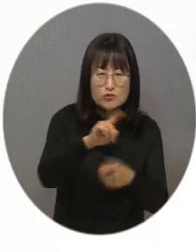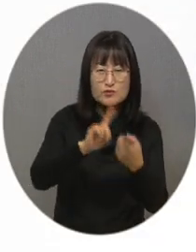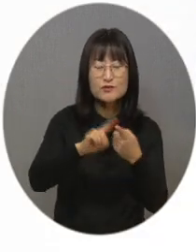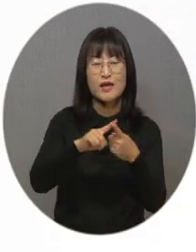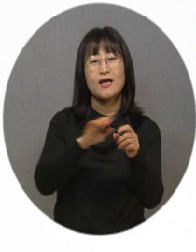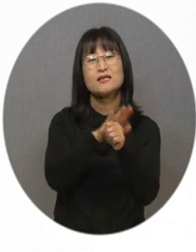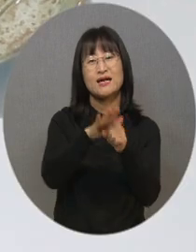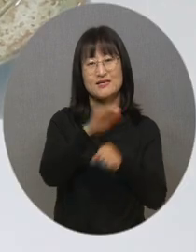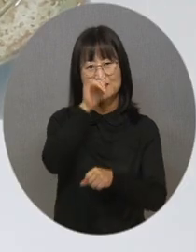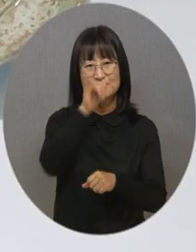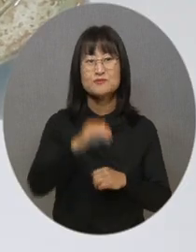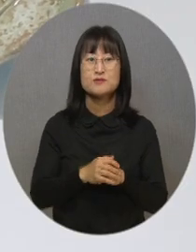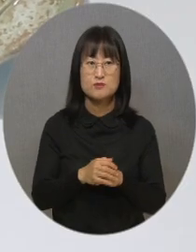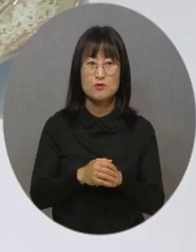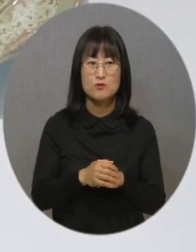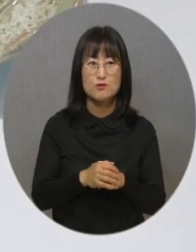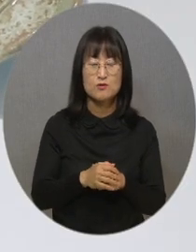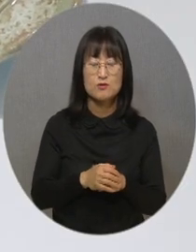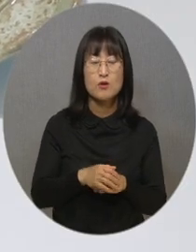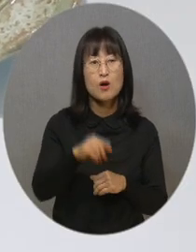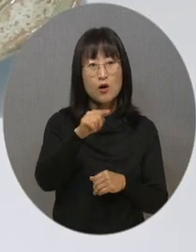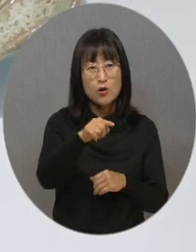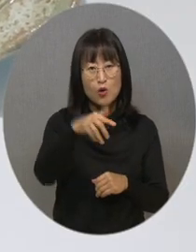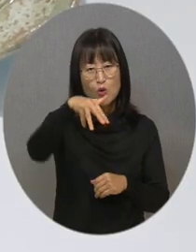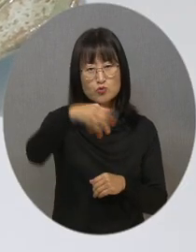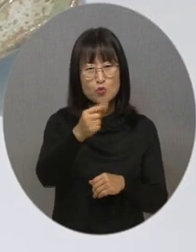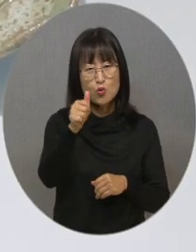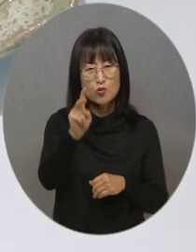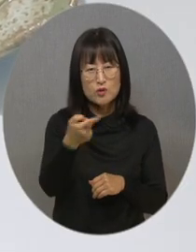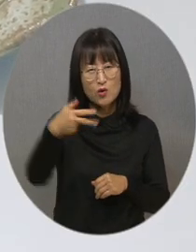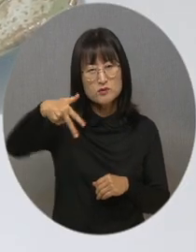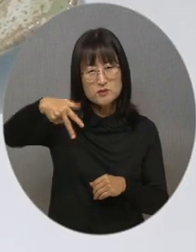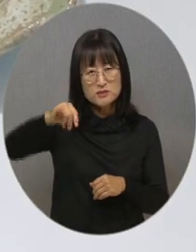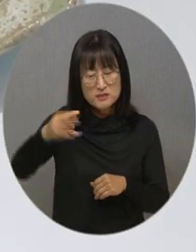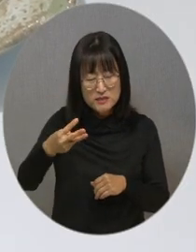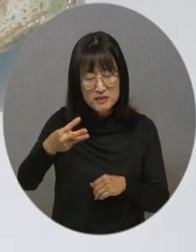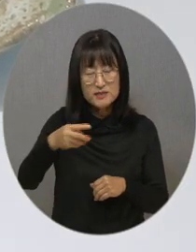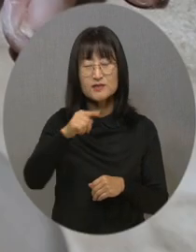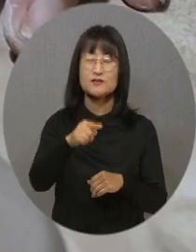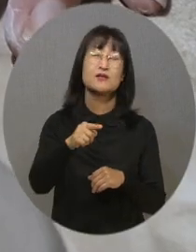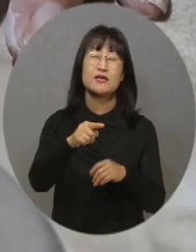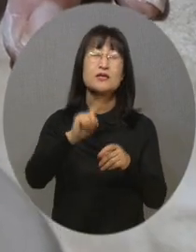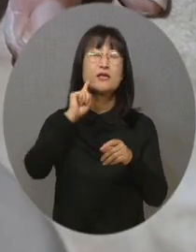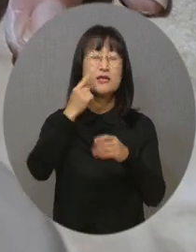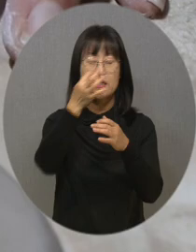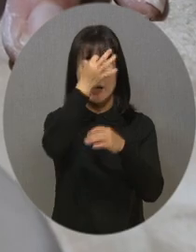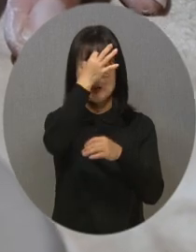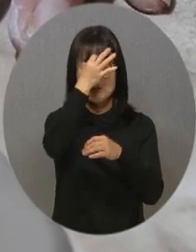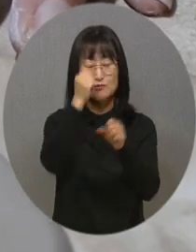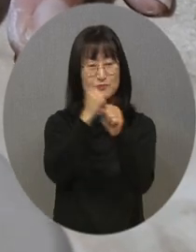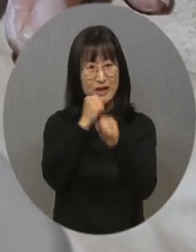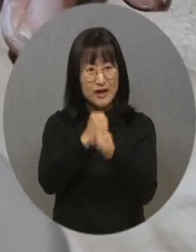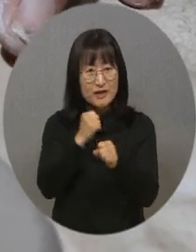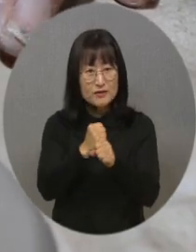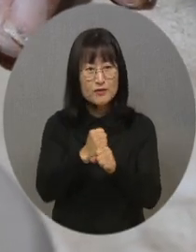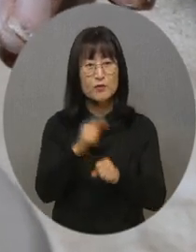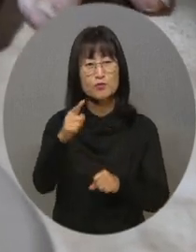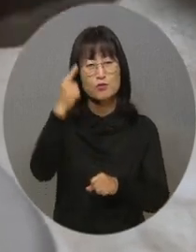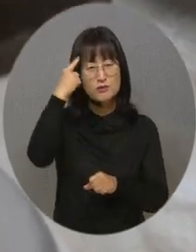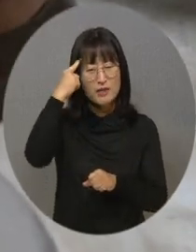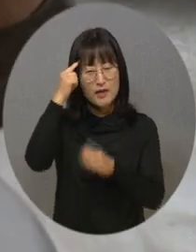표현합니다. 초현실주의 예술 세계를 작업하는 곤충 애호가로 예술에서의 의식 진화